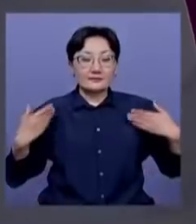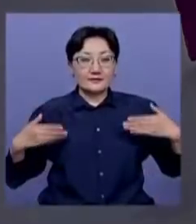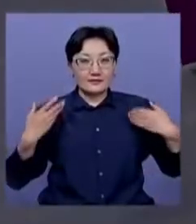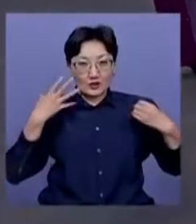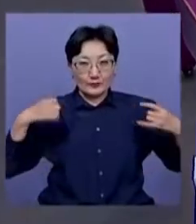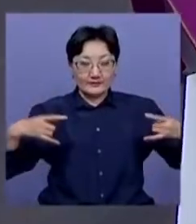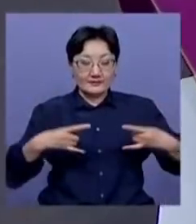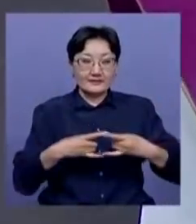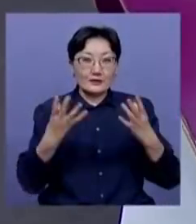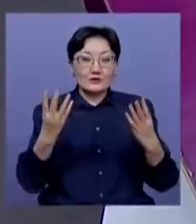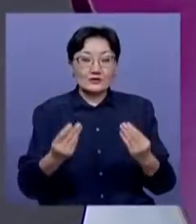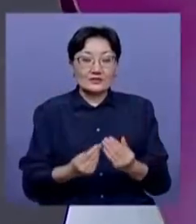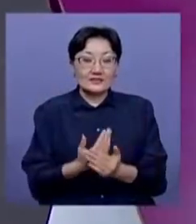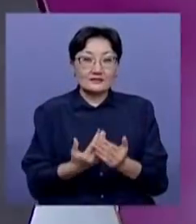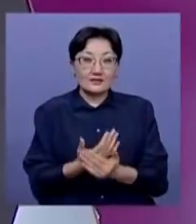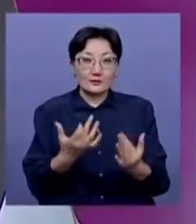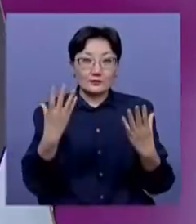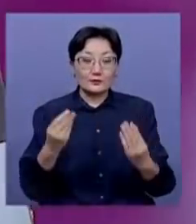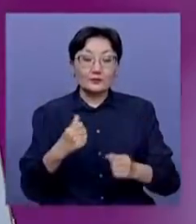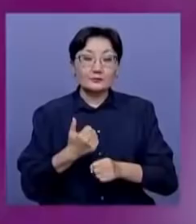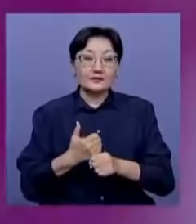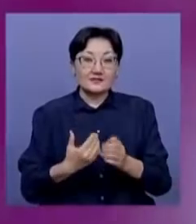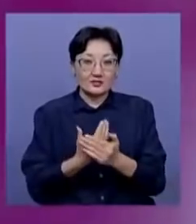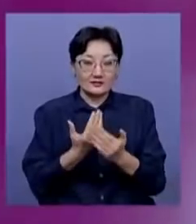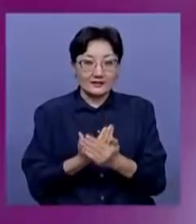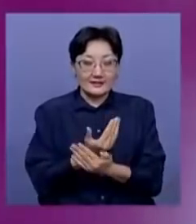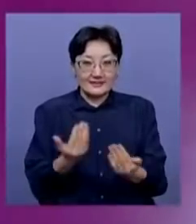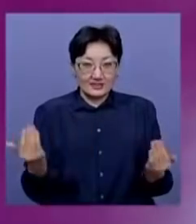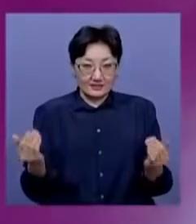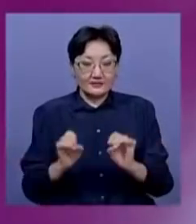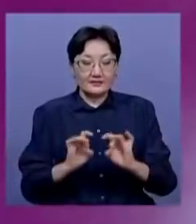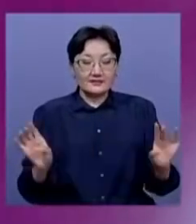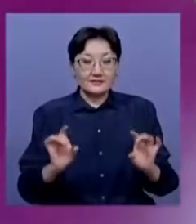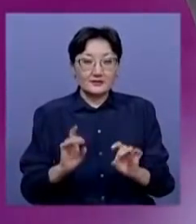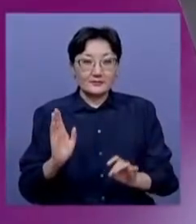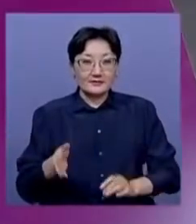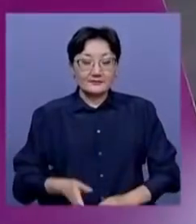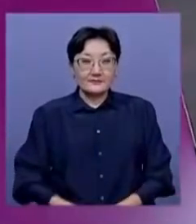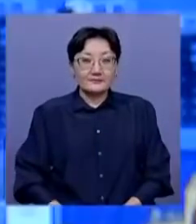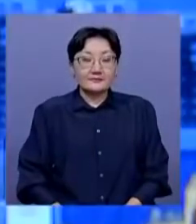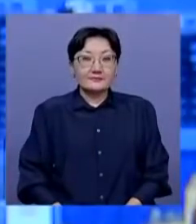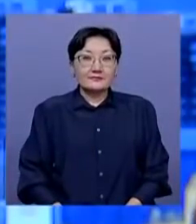Армысыздар, Алматы арнасының эфирінде күндізгі жаңалықтар студияда Сая Меңдеке және әріптесім Бұлбұл Қалнұрғызы.